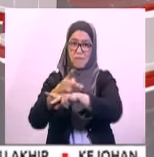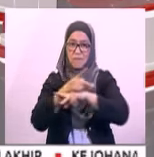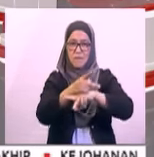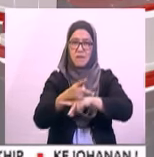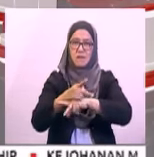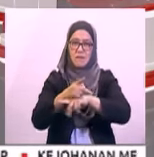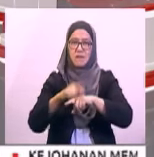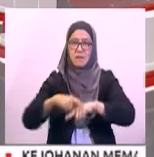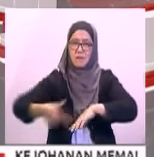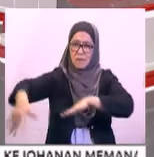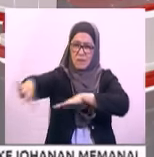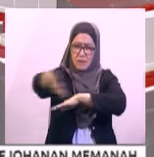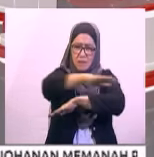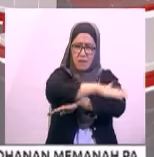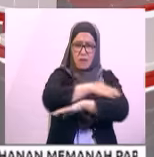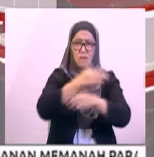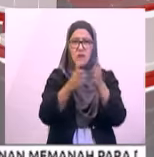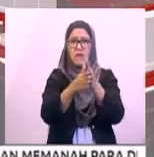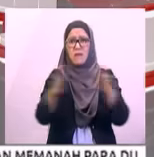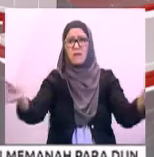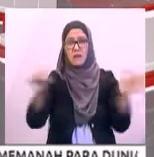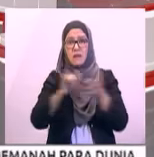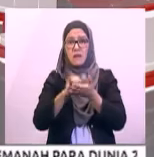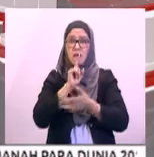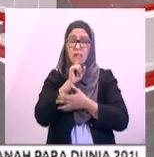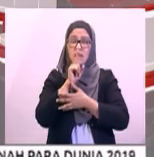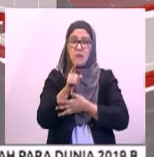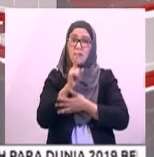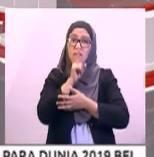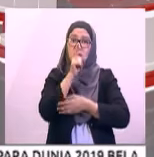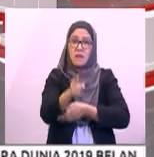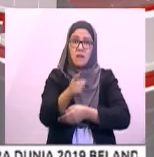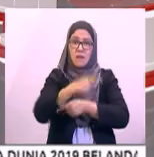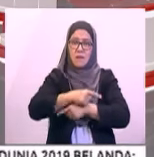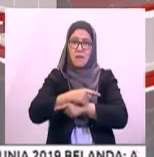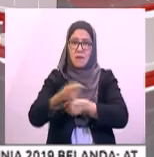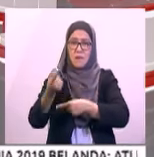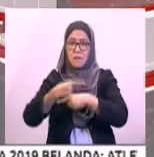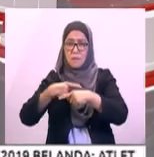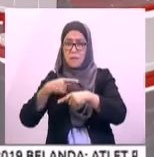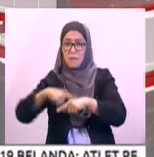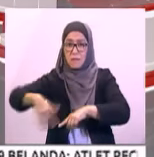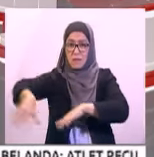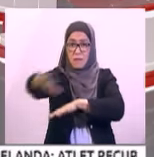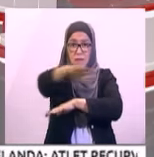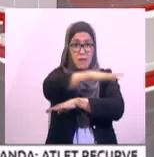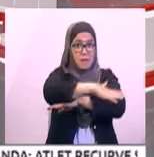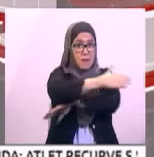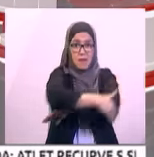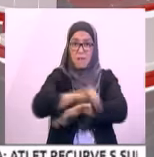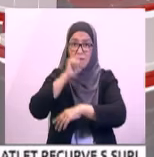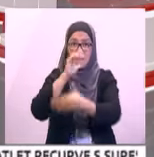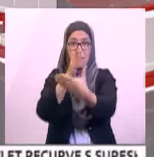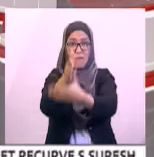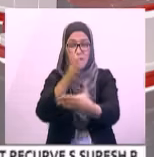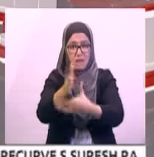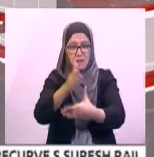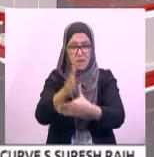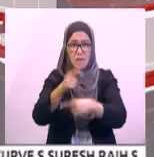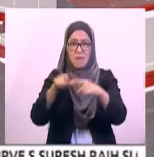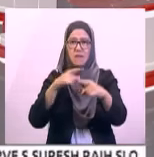pasukan keselamatan bagi memastikan perairan negara tidak diceroboh oleh anasir membahaya. Ya, itulah yang perlu dipikul